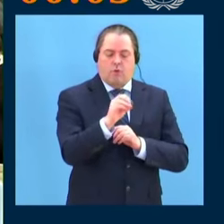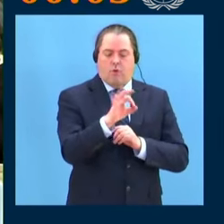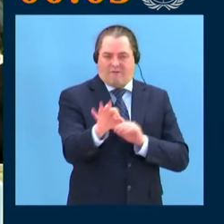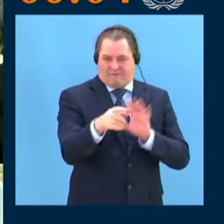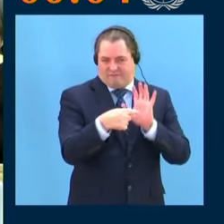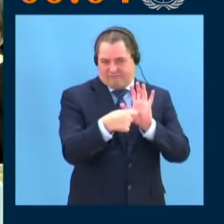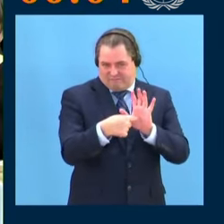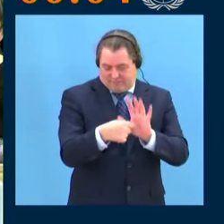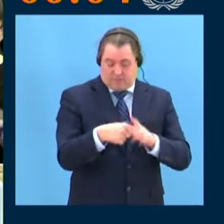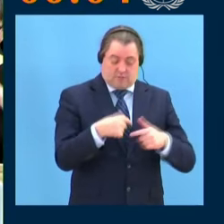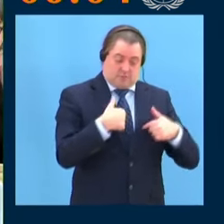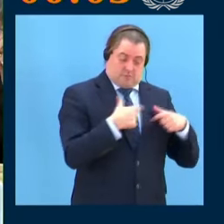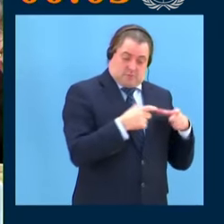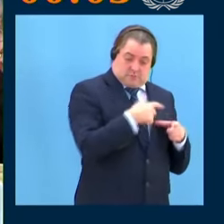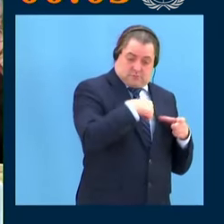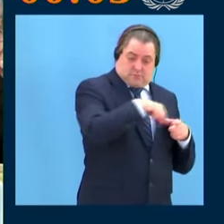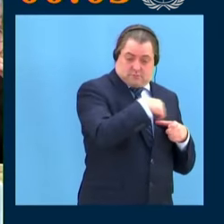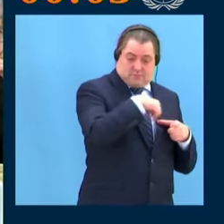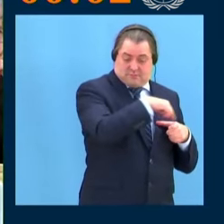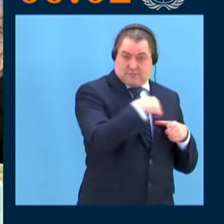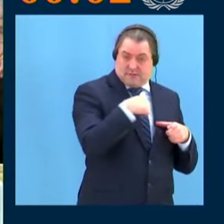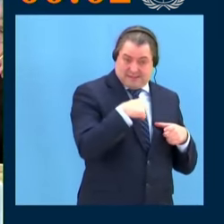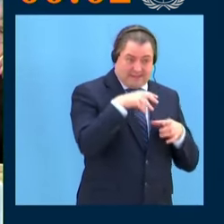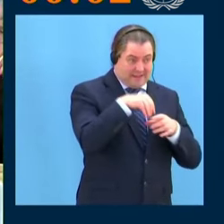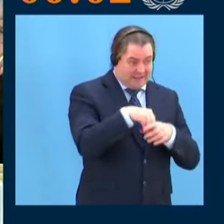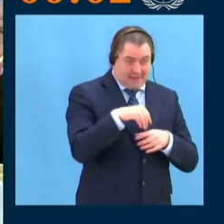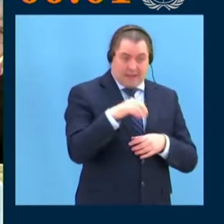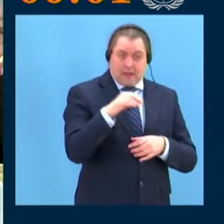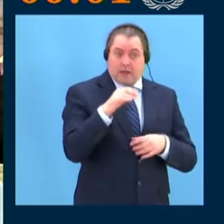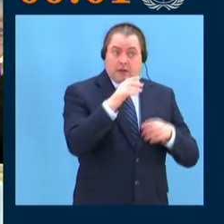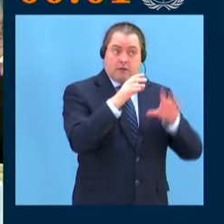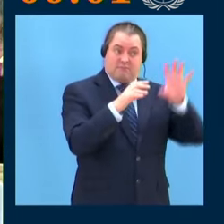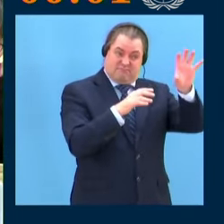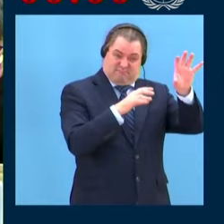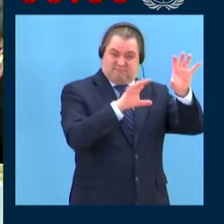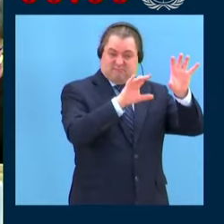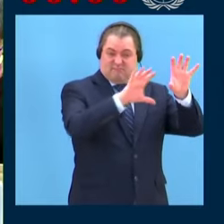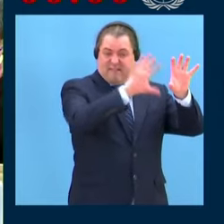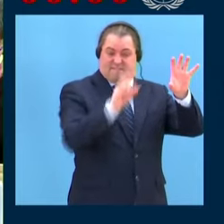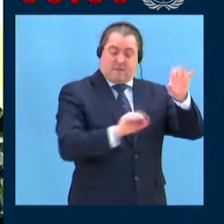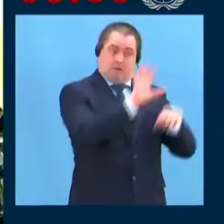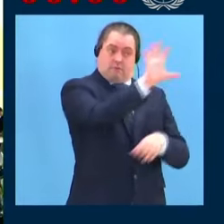l'État mauritanien de reconnaître la communauté haratine dans la constitution de la République